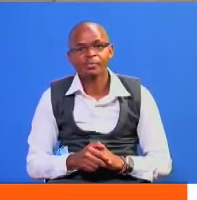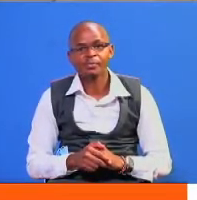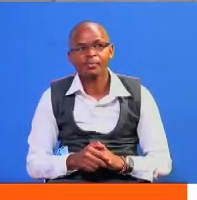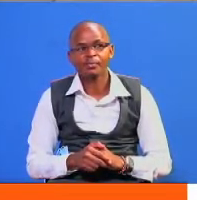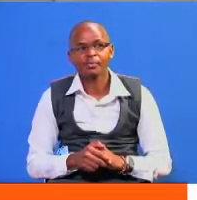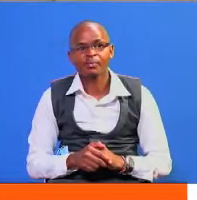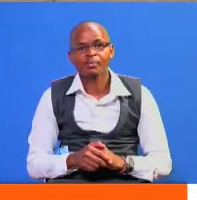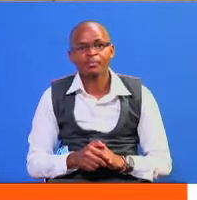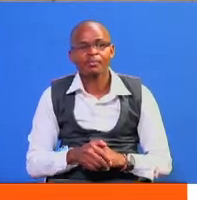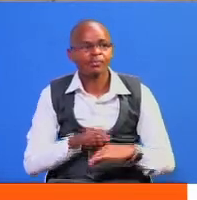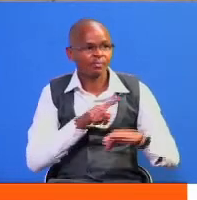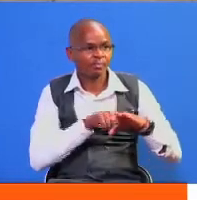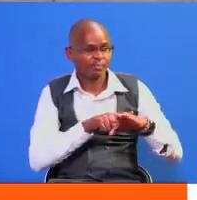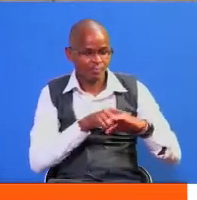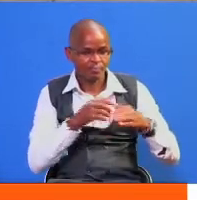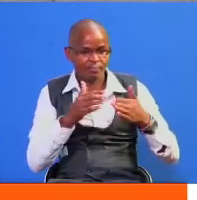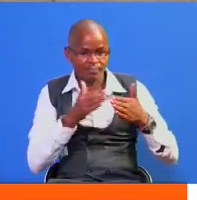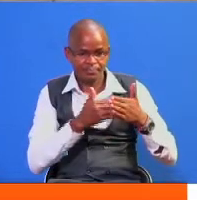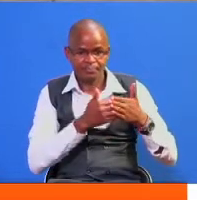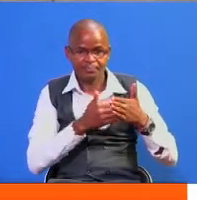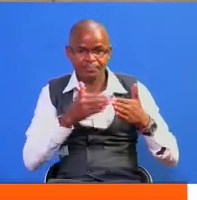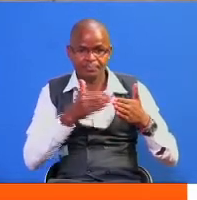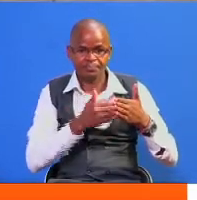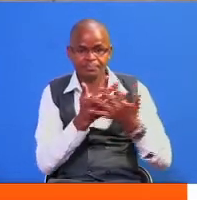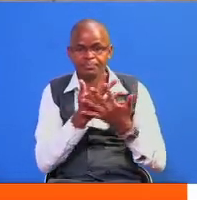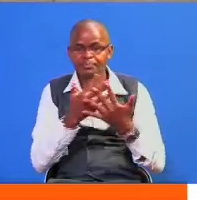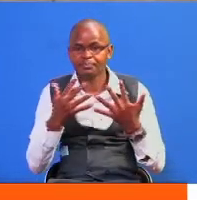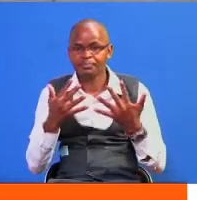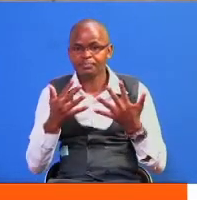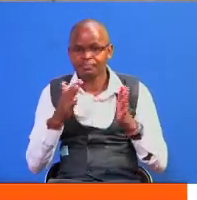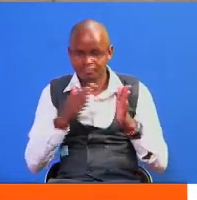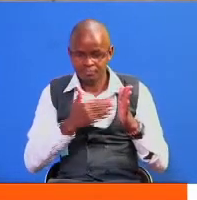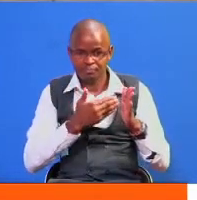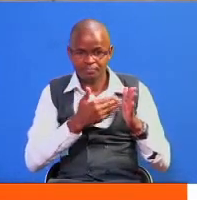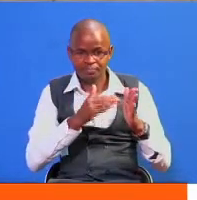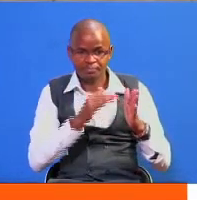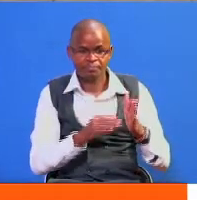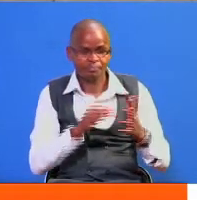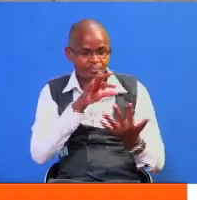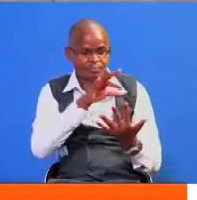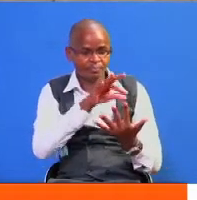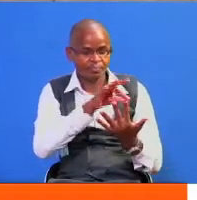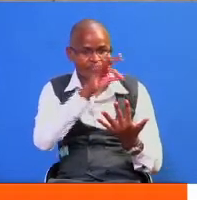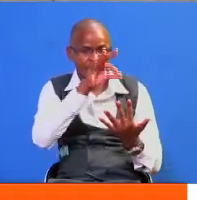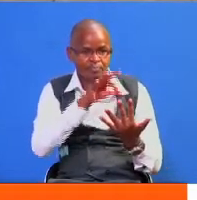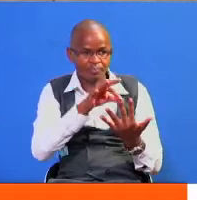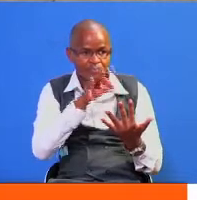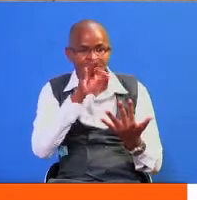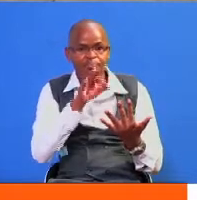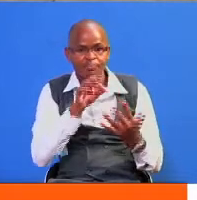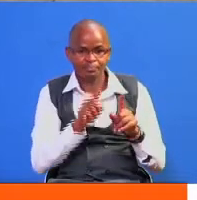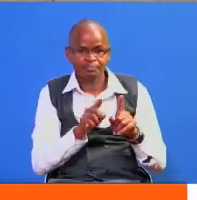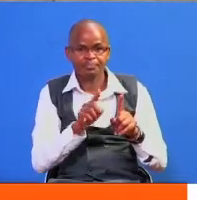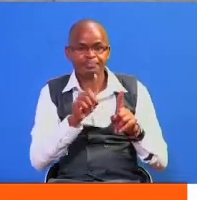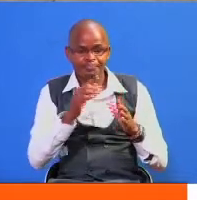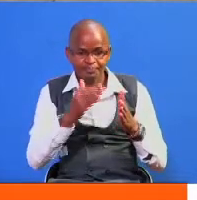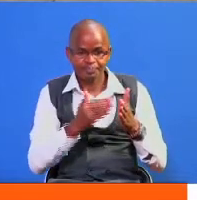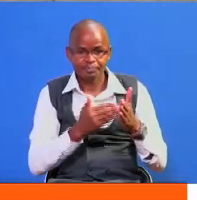So nikiweka song, kuna some of the song anachagua, unapata ameziimba